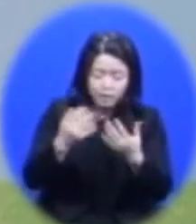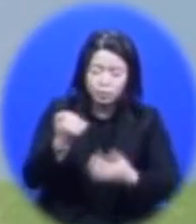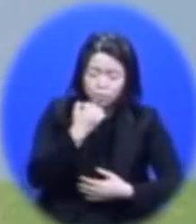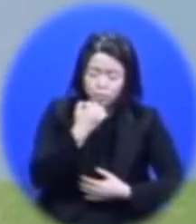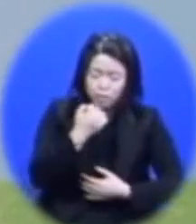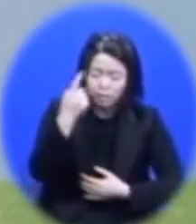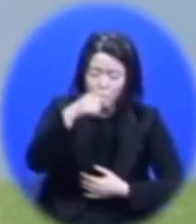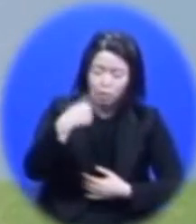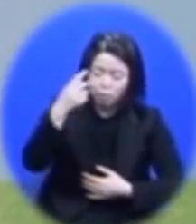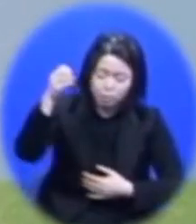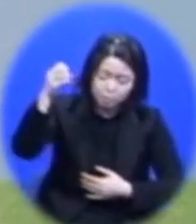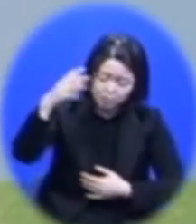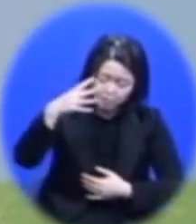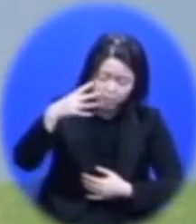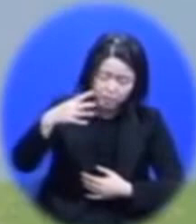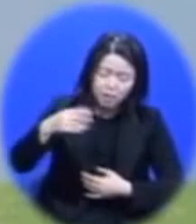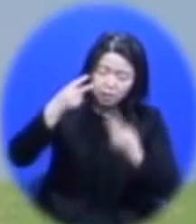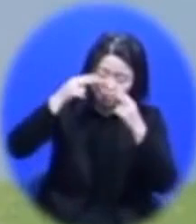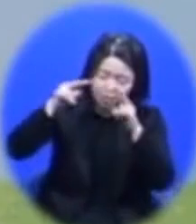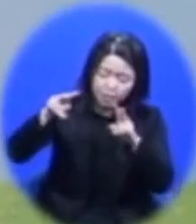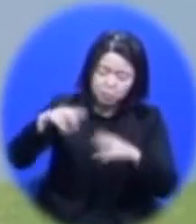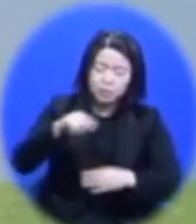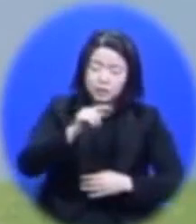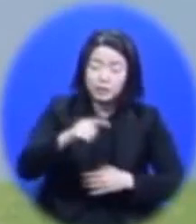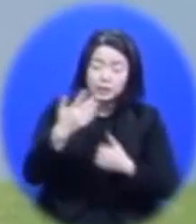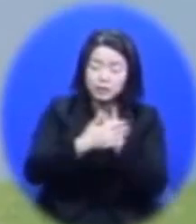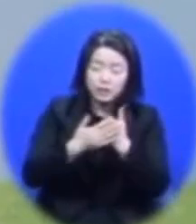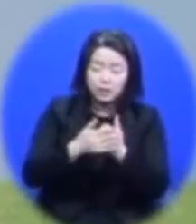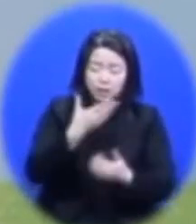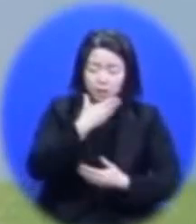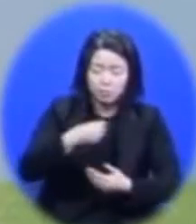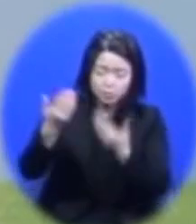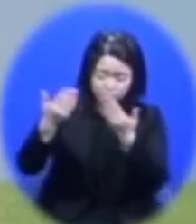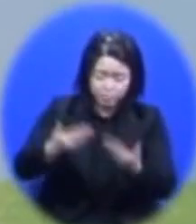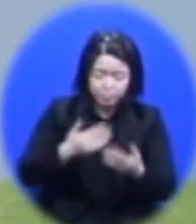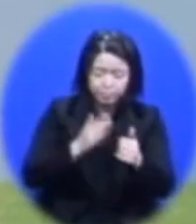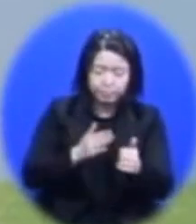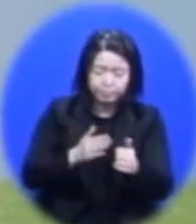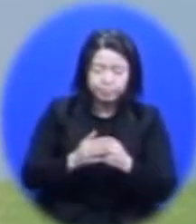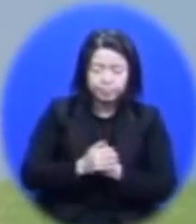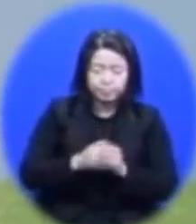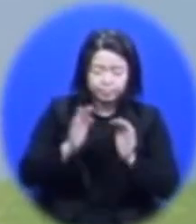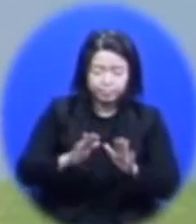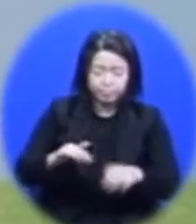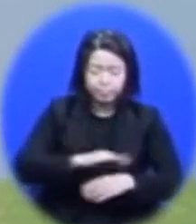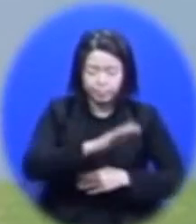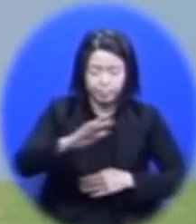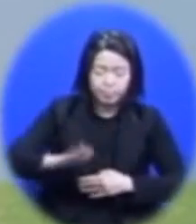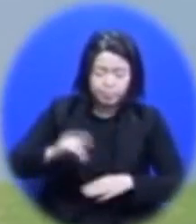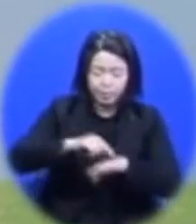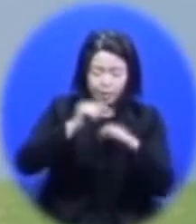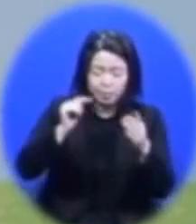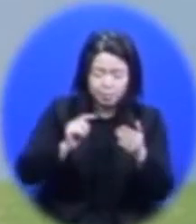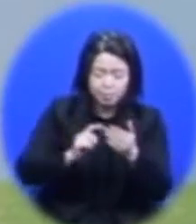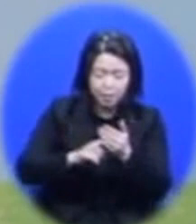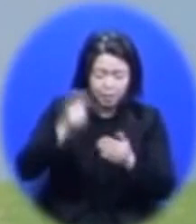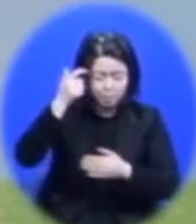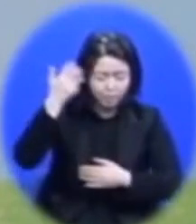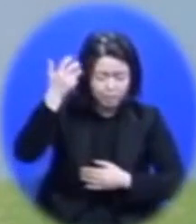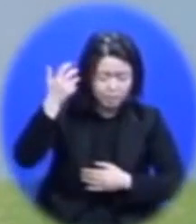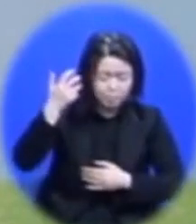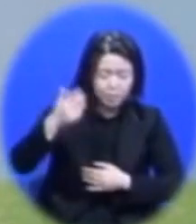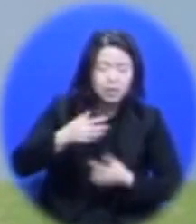웃으시는 얼굴빛을 바라보는 그 은혜의 복을 주소서. 오늘도 저희들의 마음과 심령이